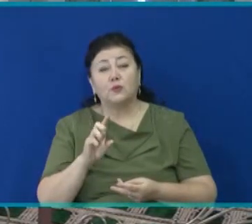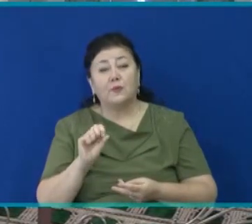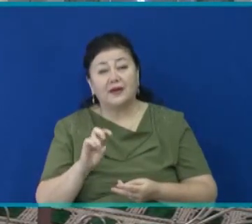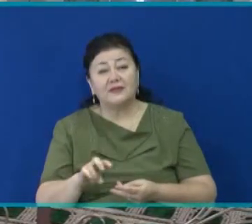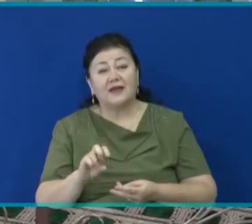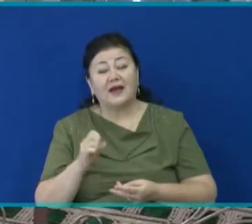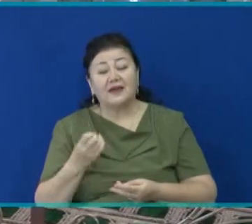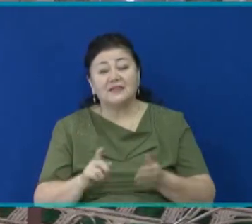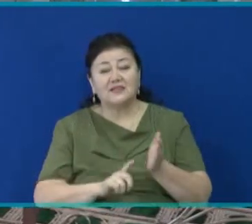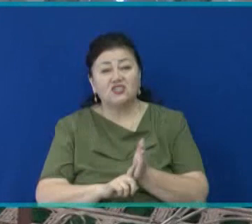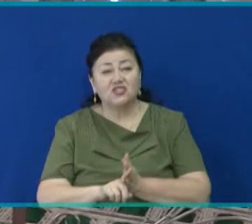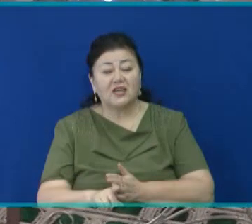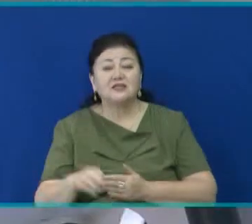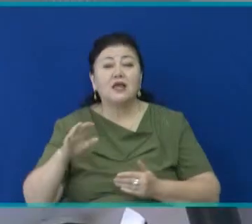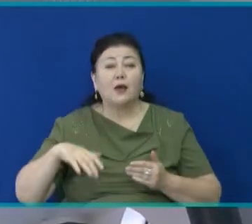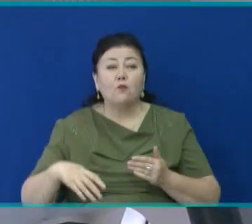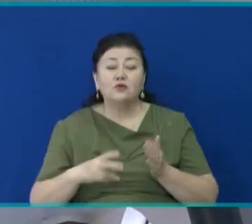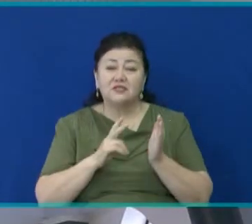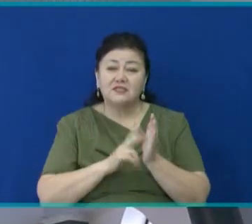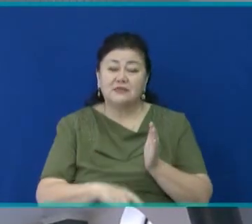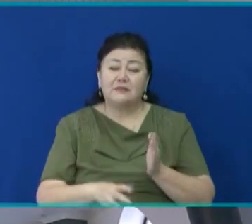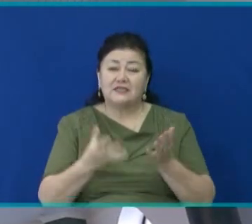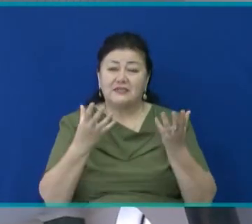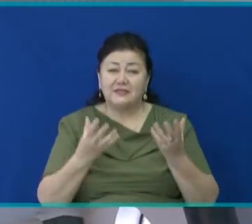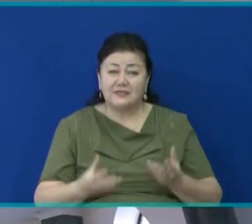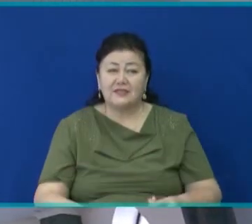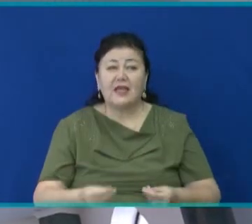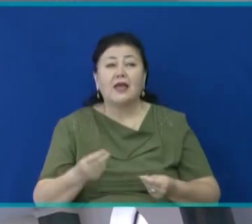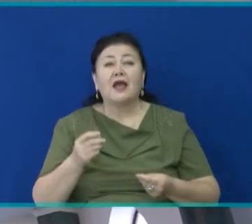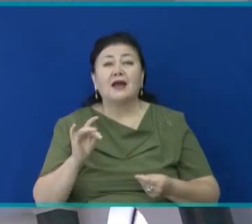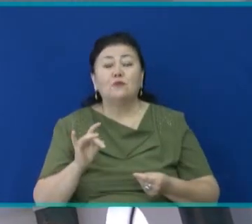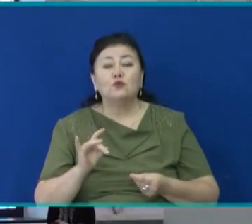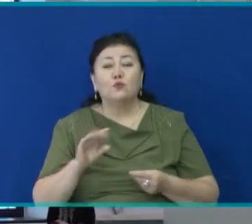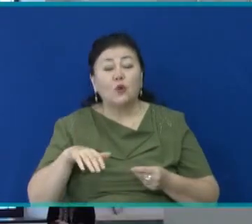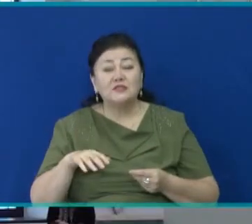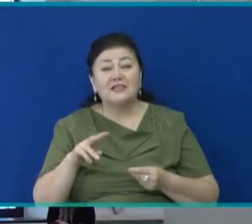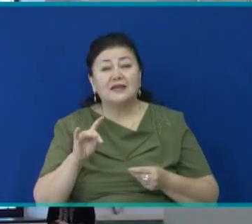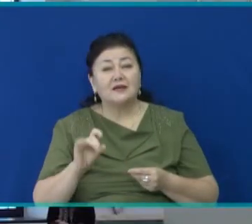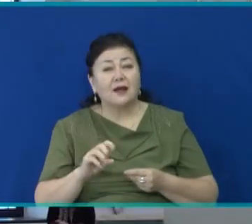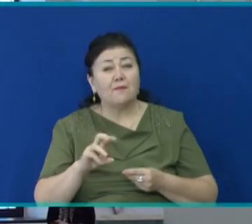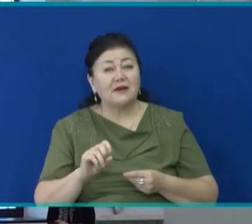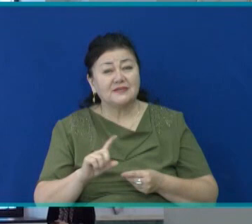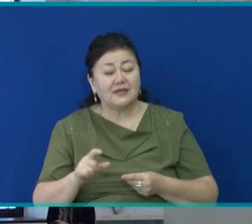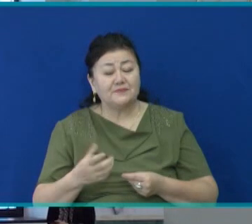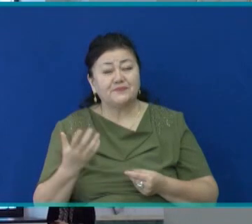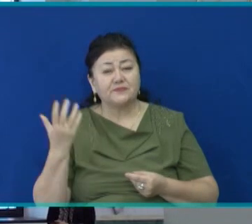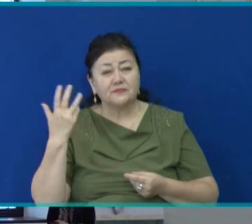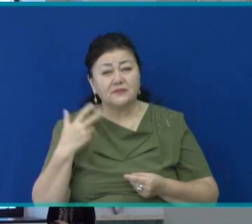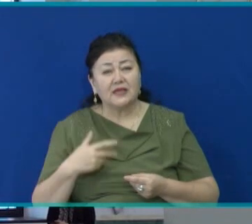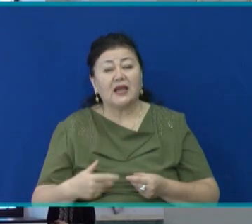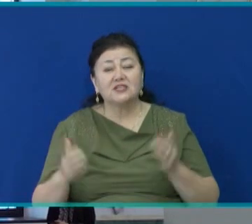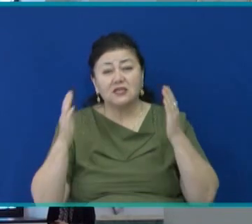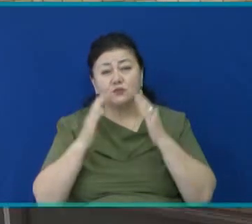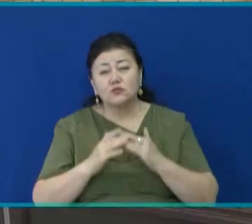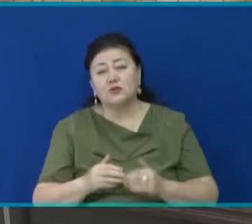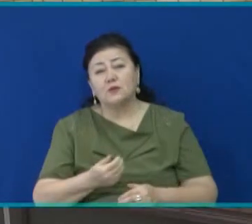после завершения священного месяца Рамазан и продолжается в течение 3 дней. В дни Курбан-Айта каждый мусульманин пытается очиститься от грехов